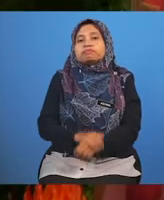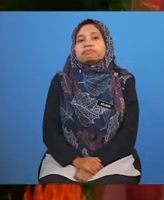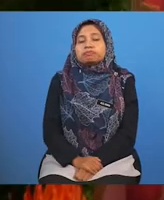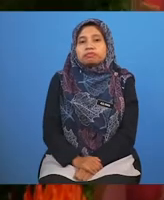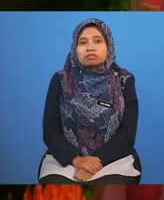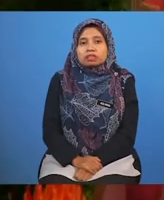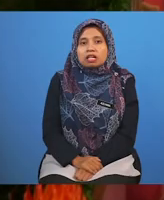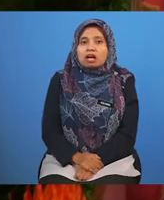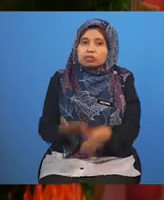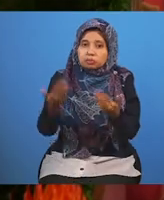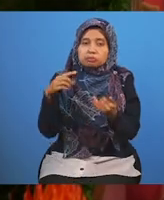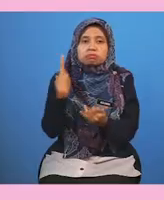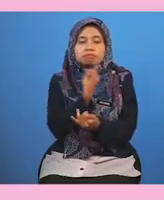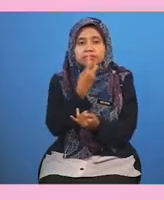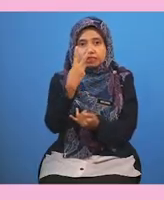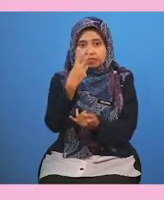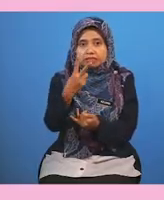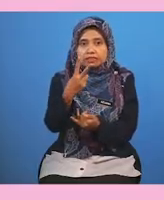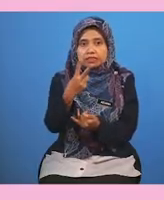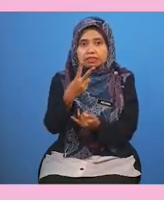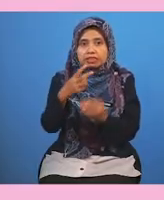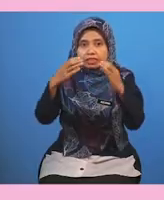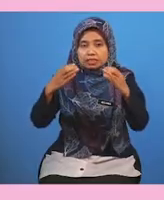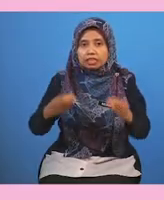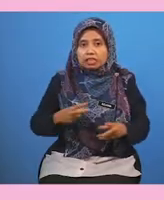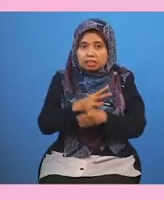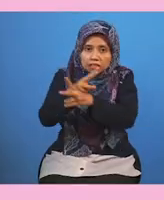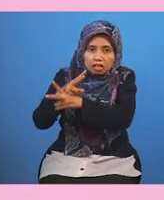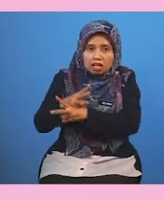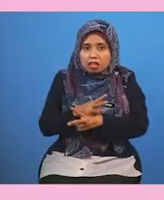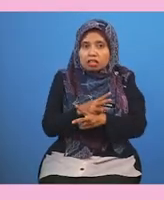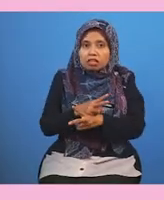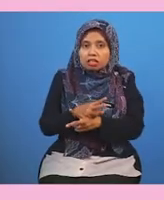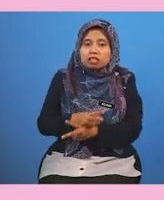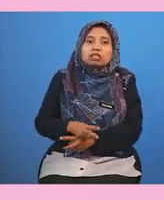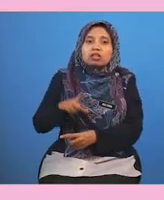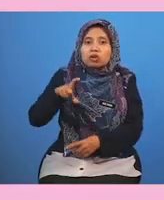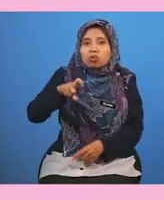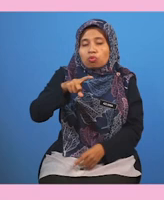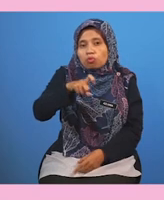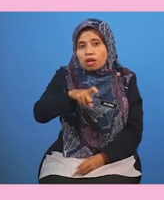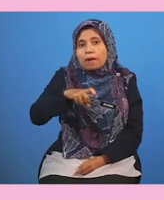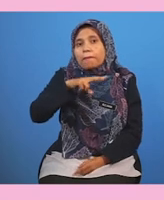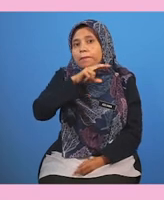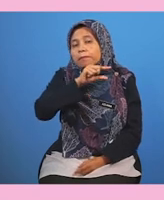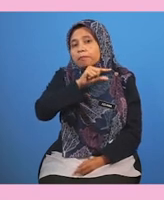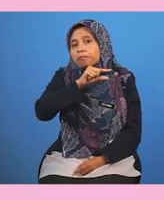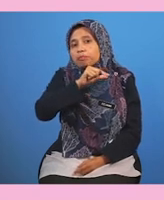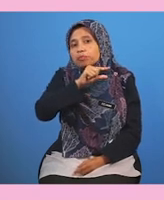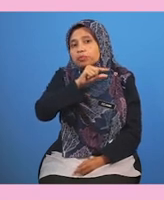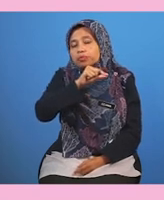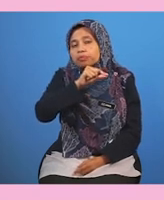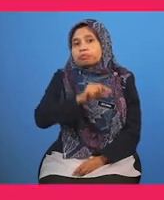Seterusnya, mari kita lihat cara penternakan salah satu serangga untuk makanan ikan